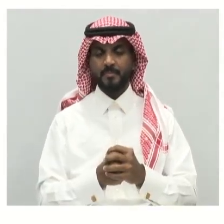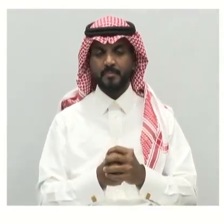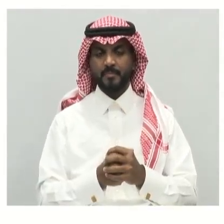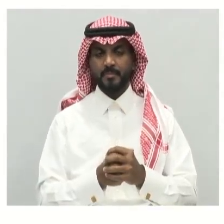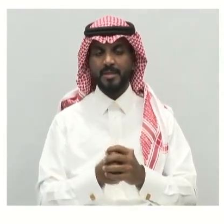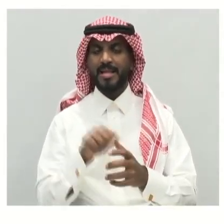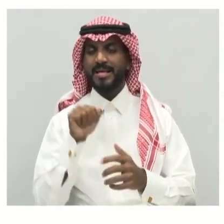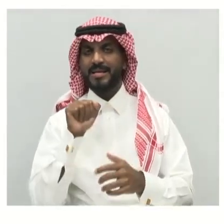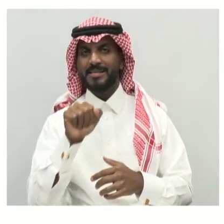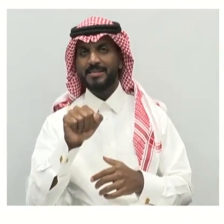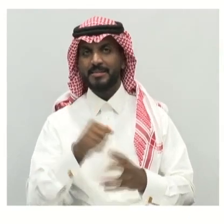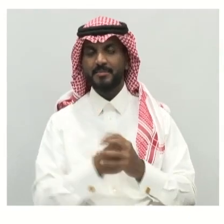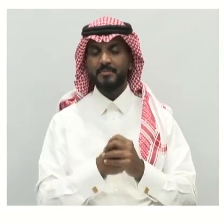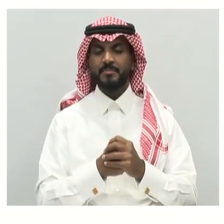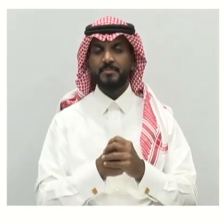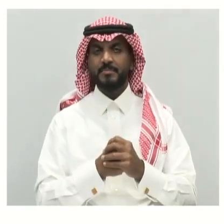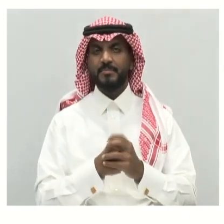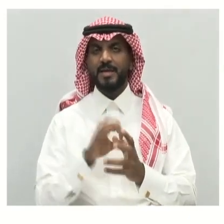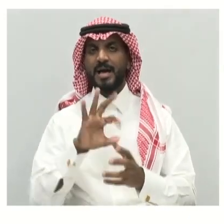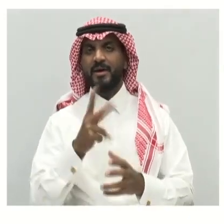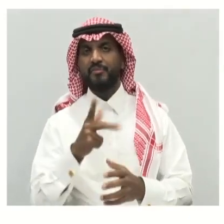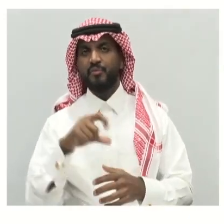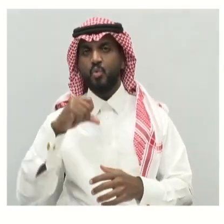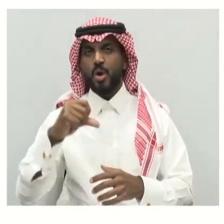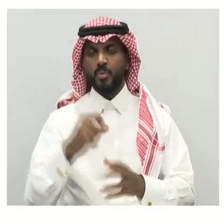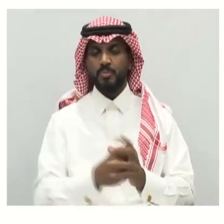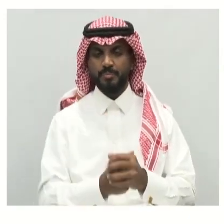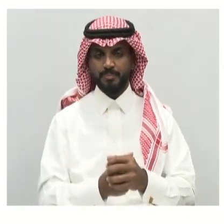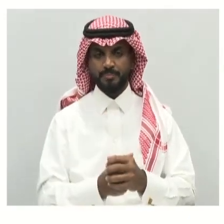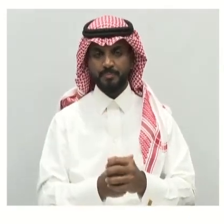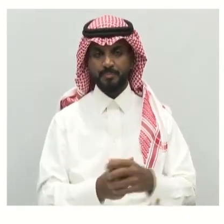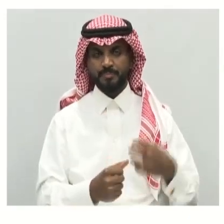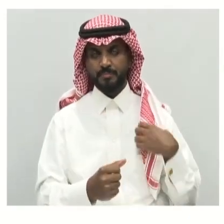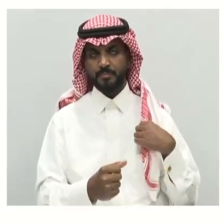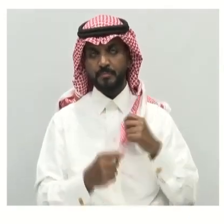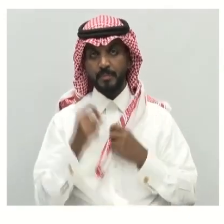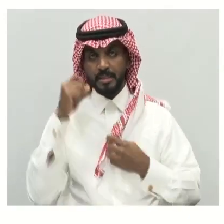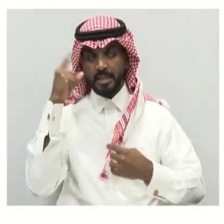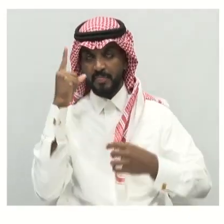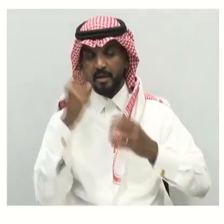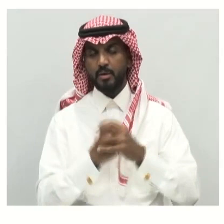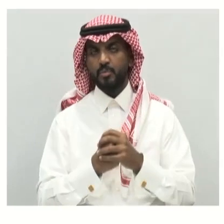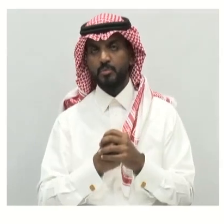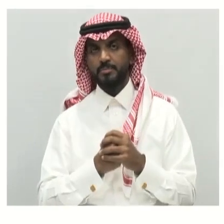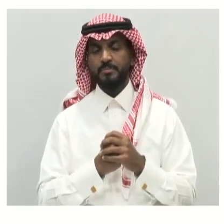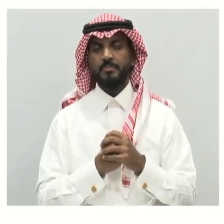الخاص بحرف الواو بحرف الواو تذكروا معي